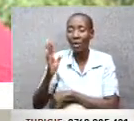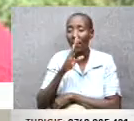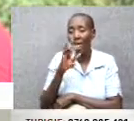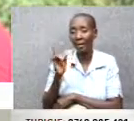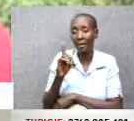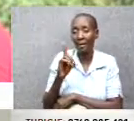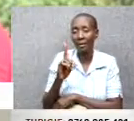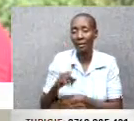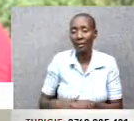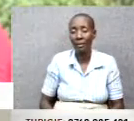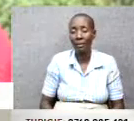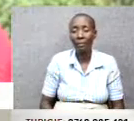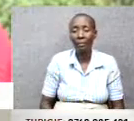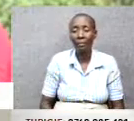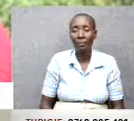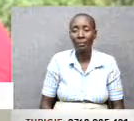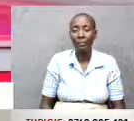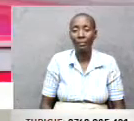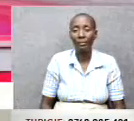Keri, TV47, Kakamega.